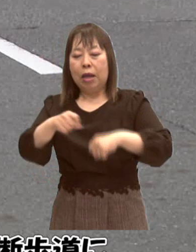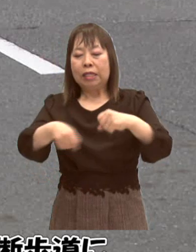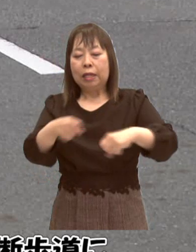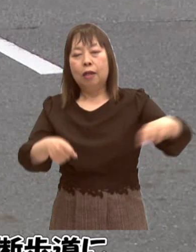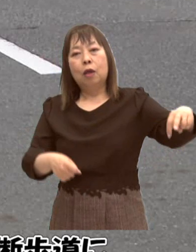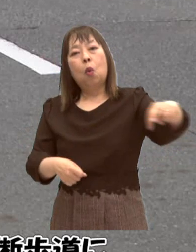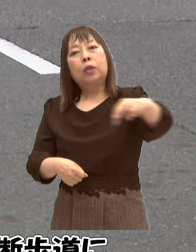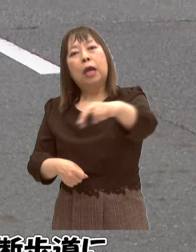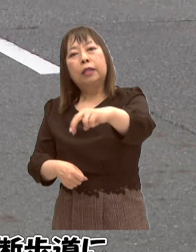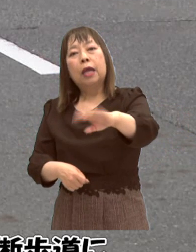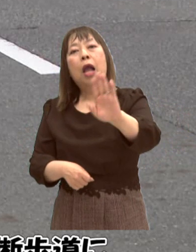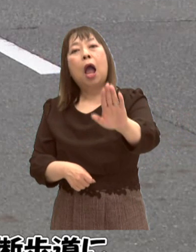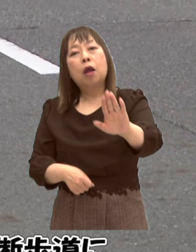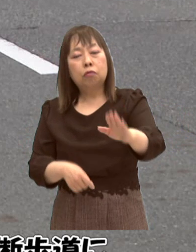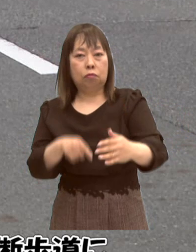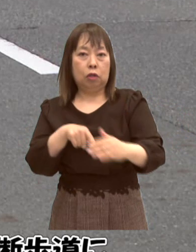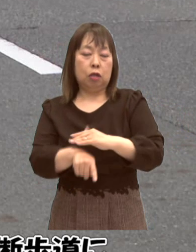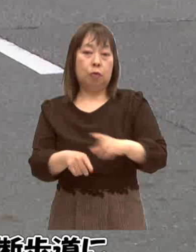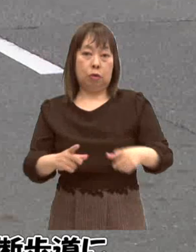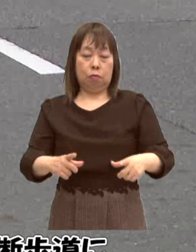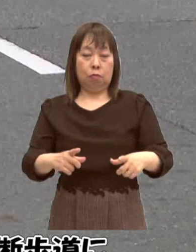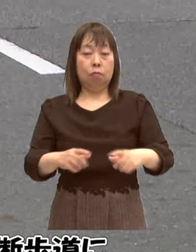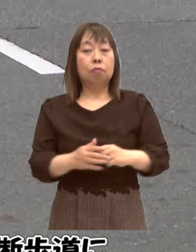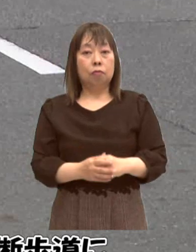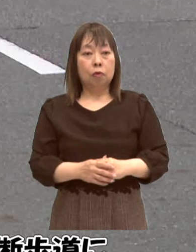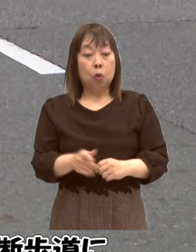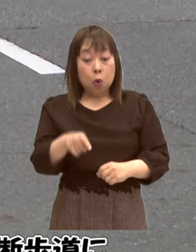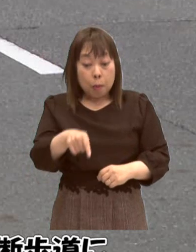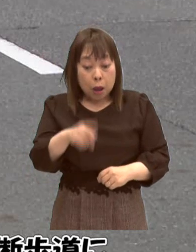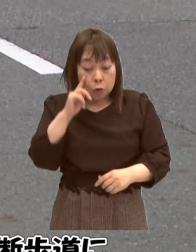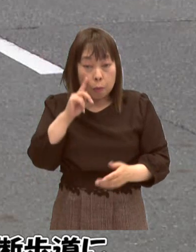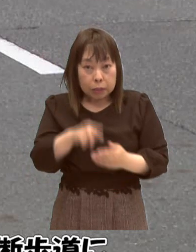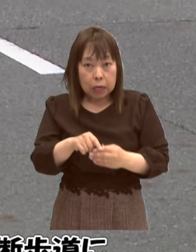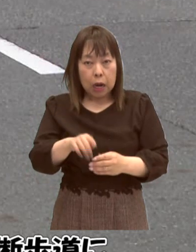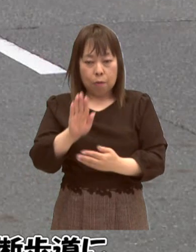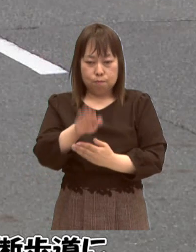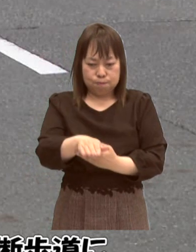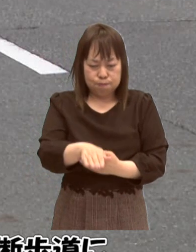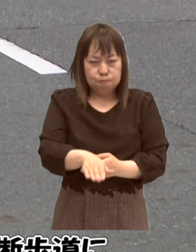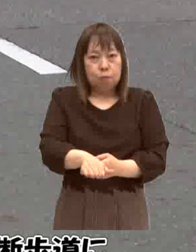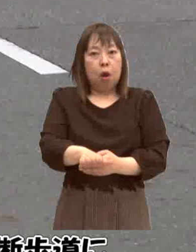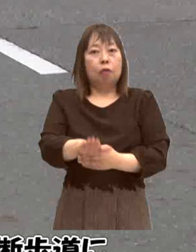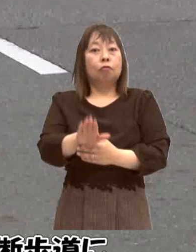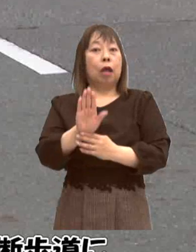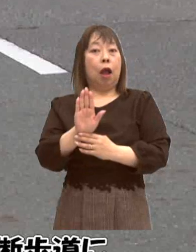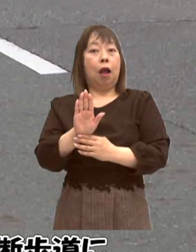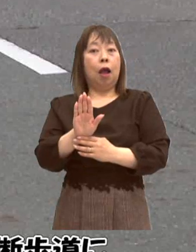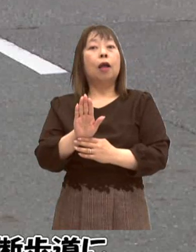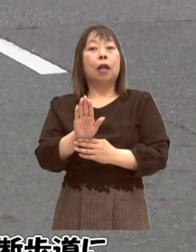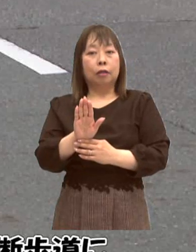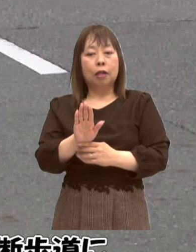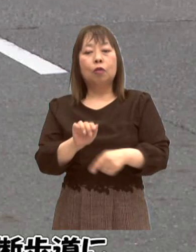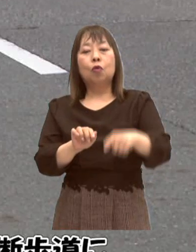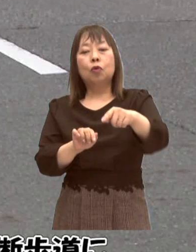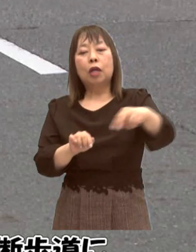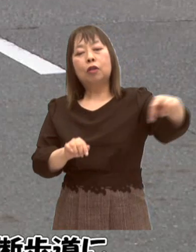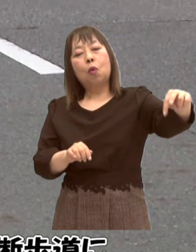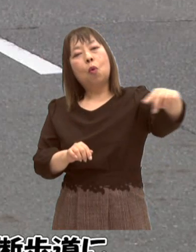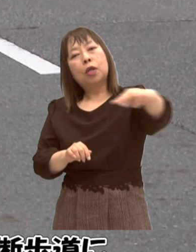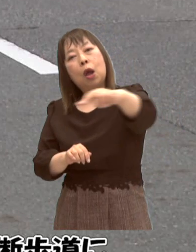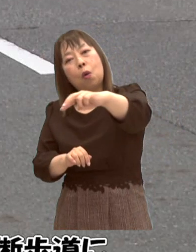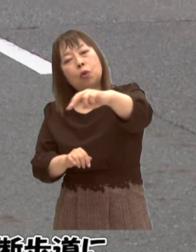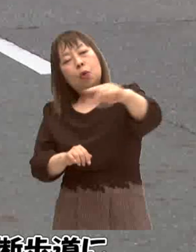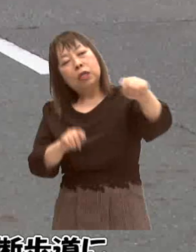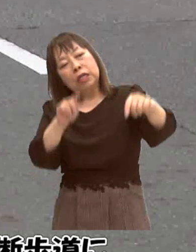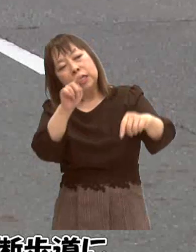意味しています。このマークを見たらアクセルから足を離し、その先の横断歩道に歩行者等がいた場合